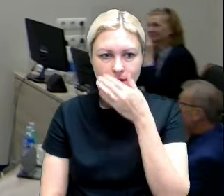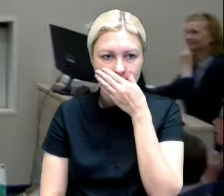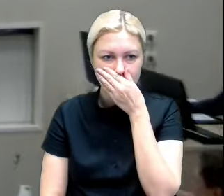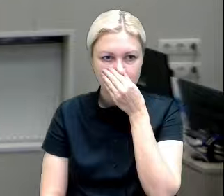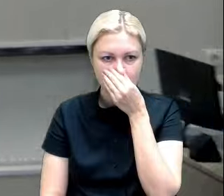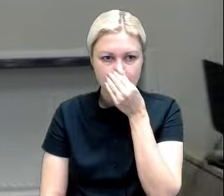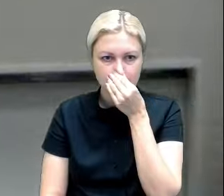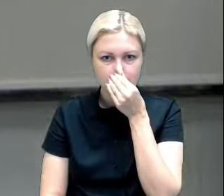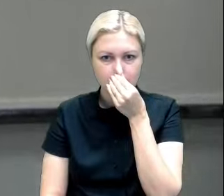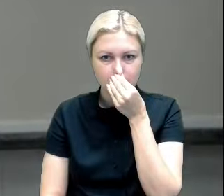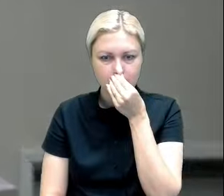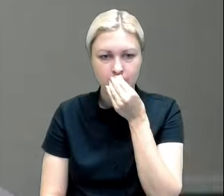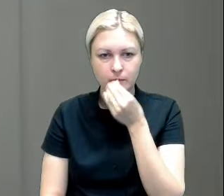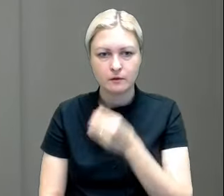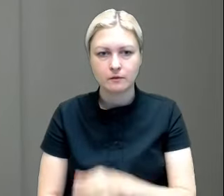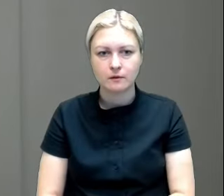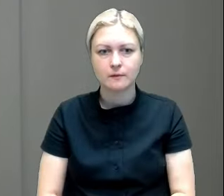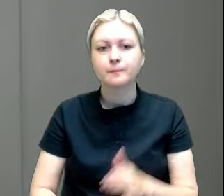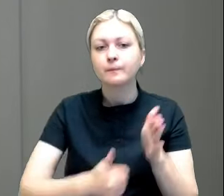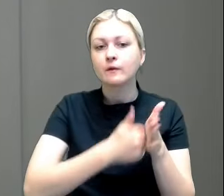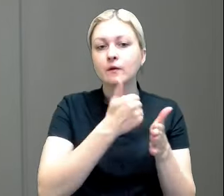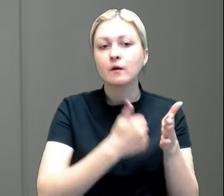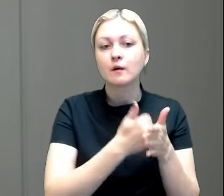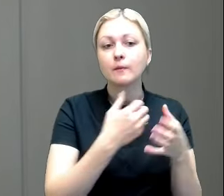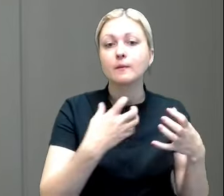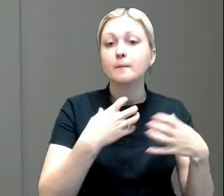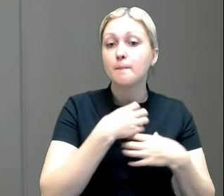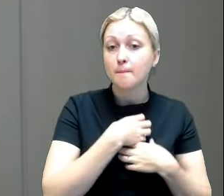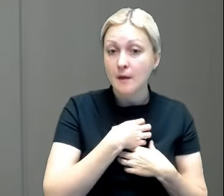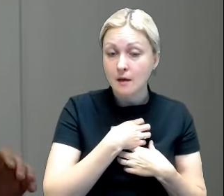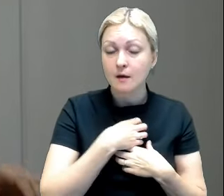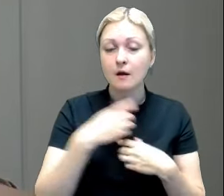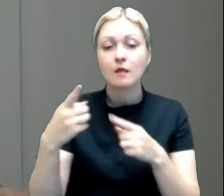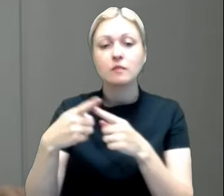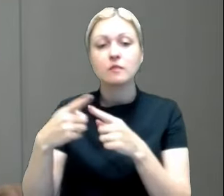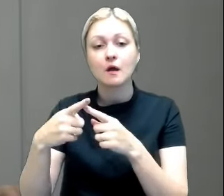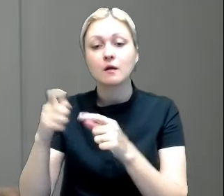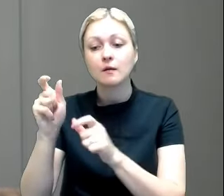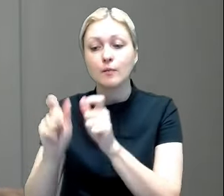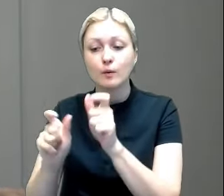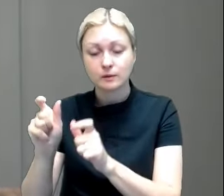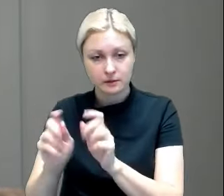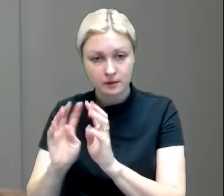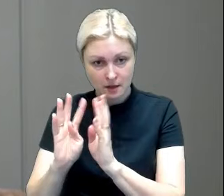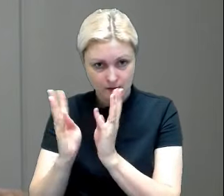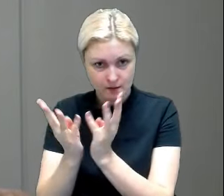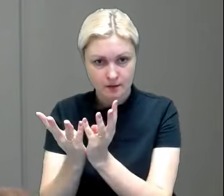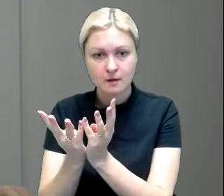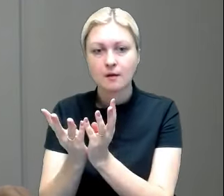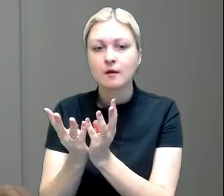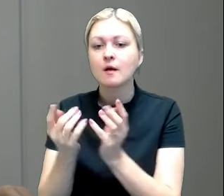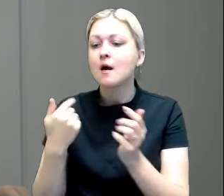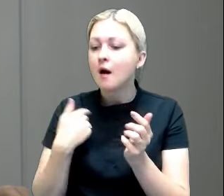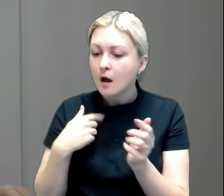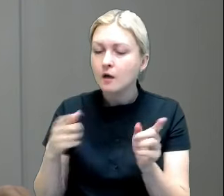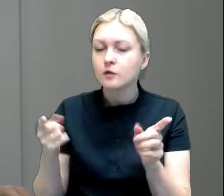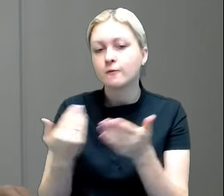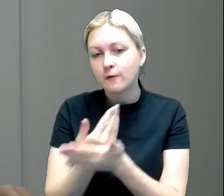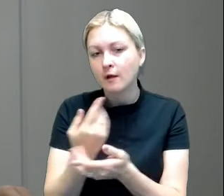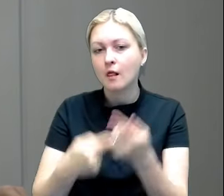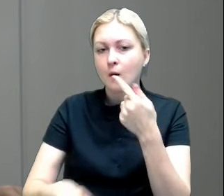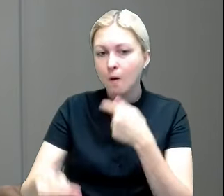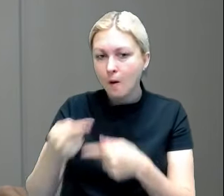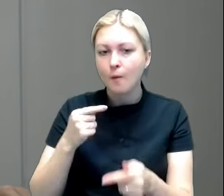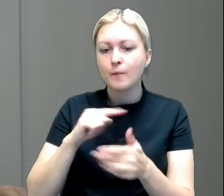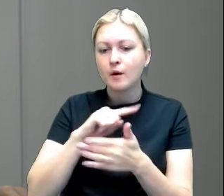čia gerbiamas mere gerbiami tarybos nariai dar kartą pas jus sugrįžtu su klausimu apie kurį kalbėjau